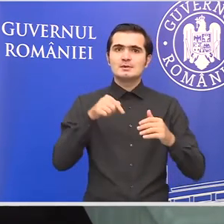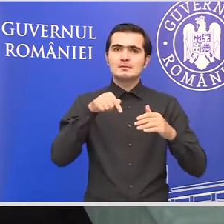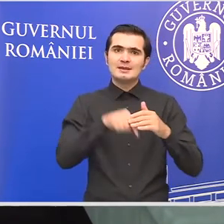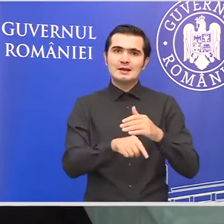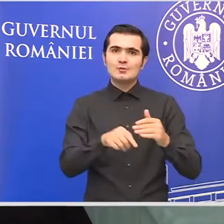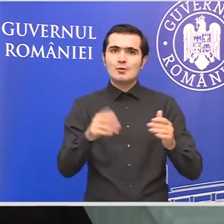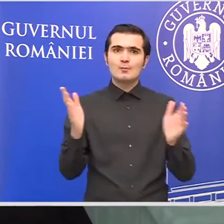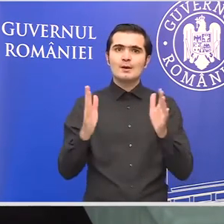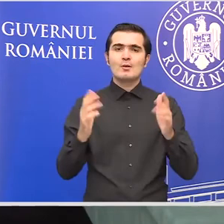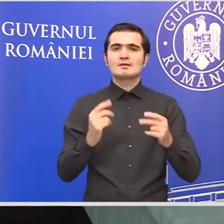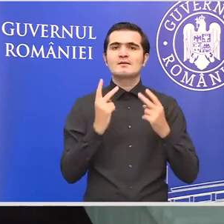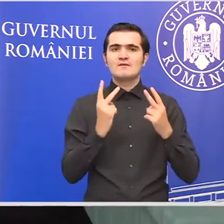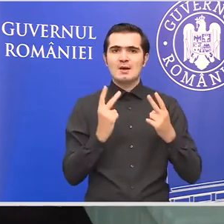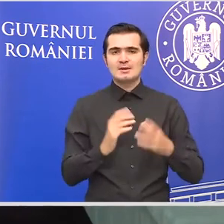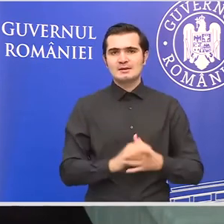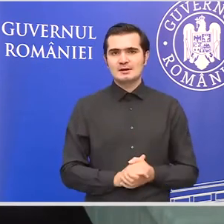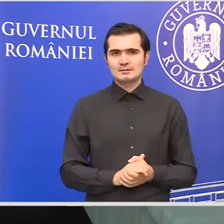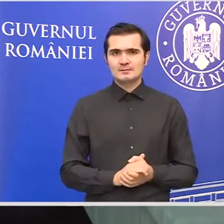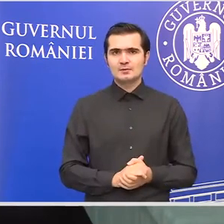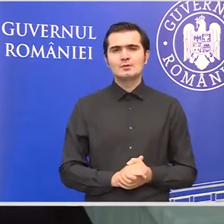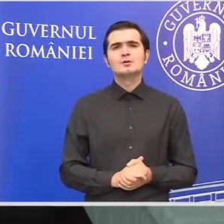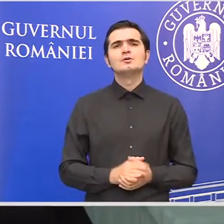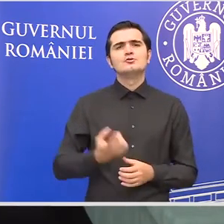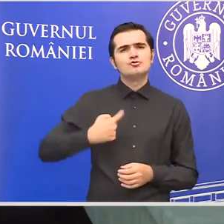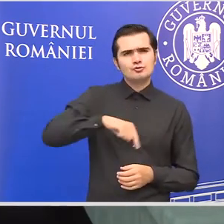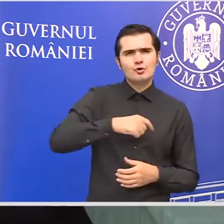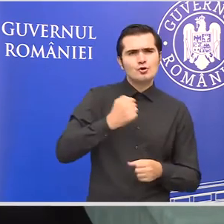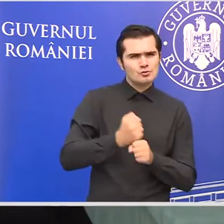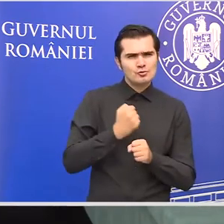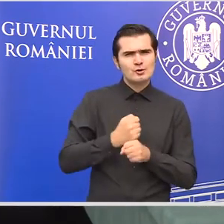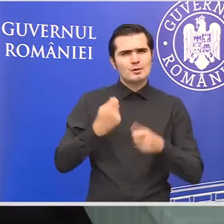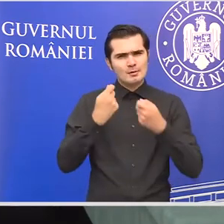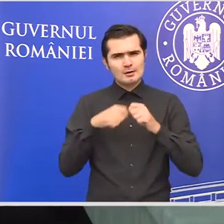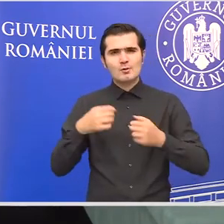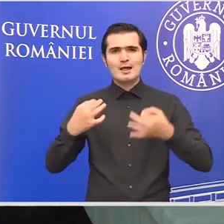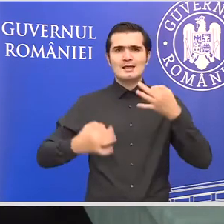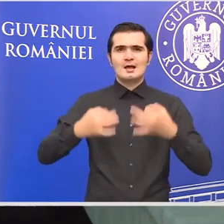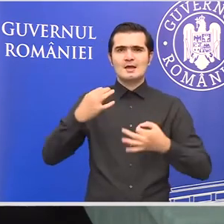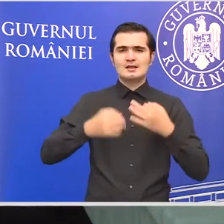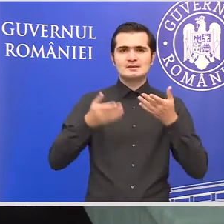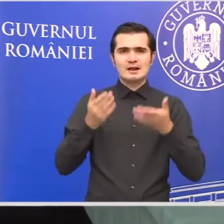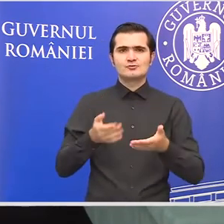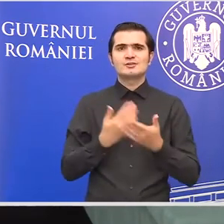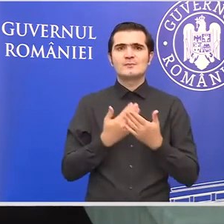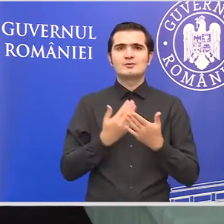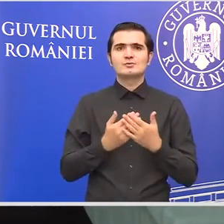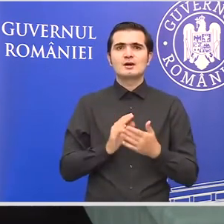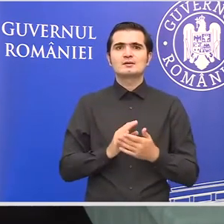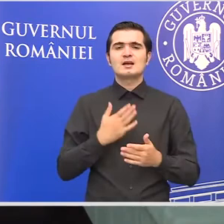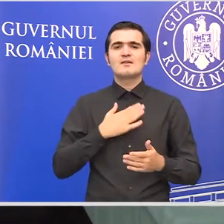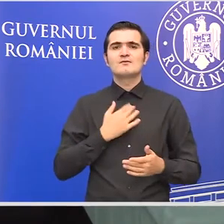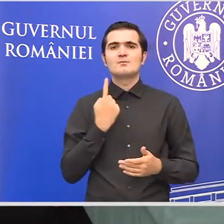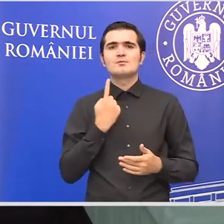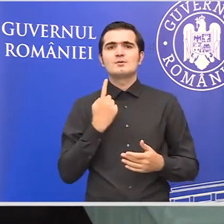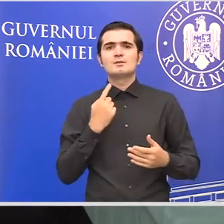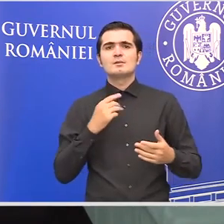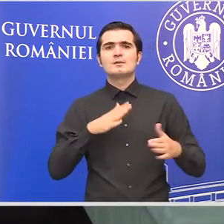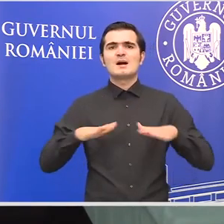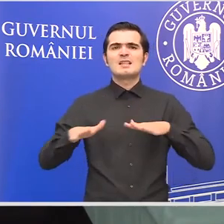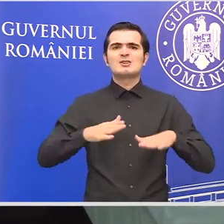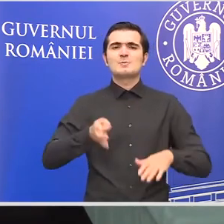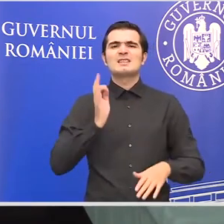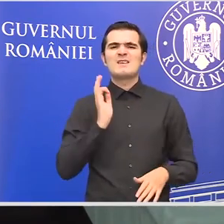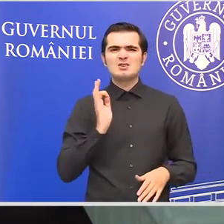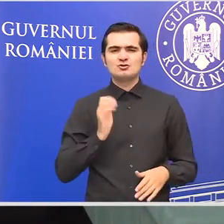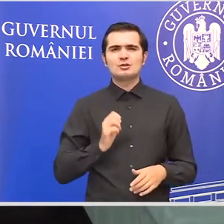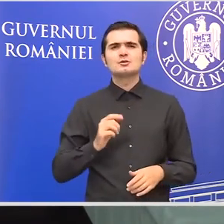de valabilitate și, practic, noi lucrăm la toate aceste analize astfel încât să ajungem să avem un management cât mai eficient. Cu siguranță